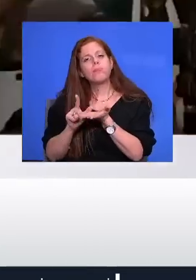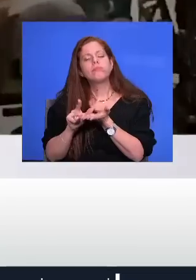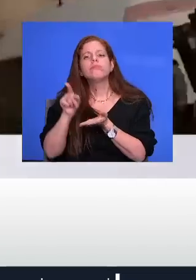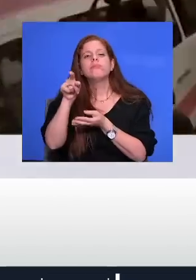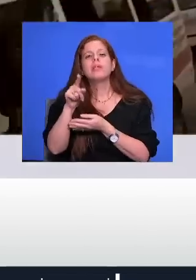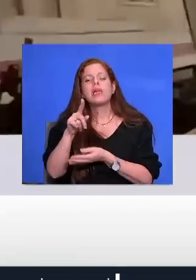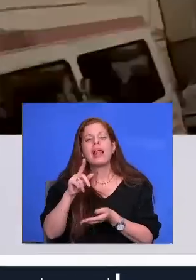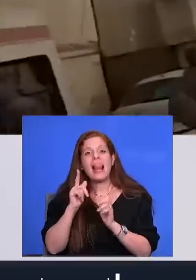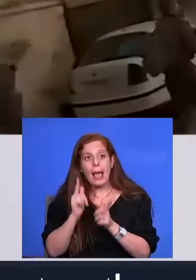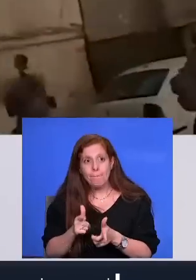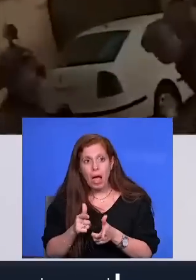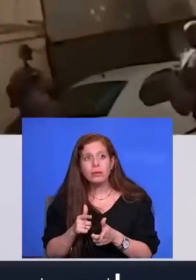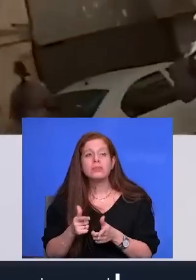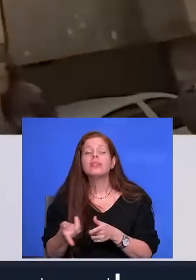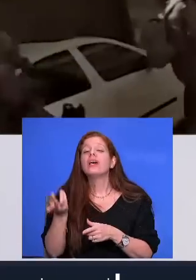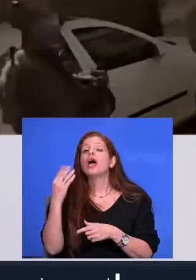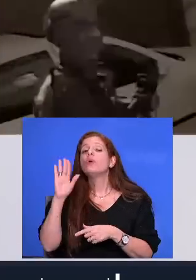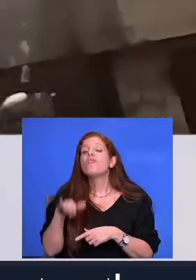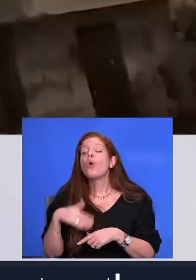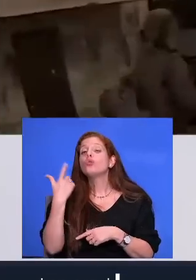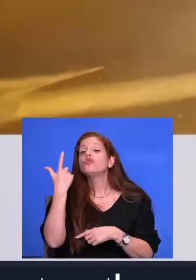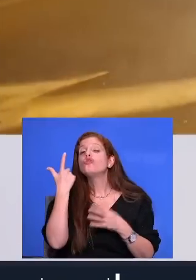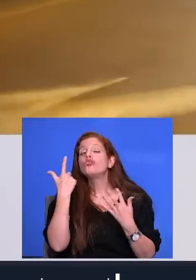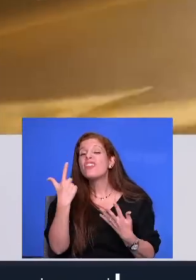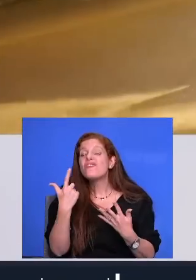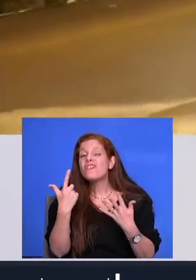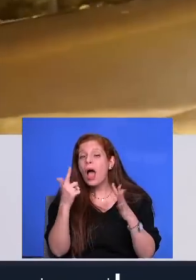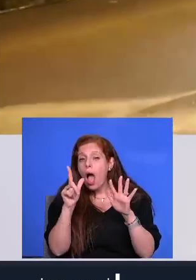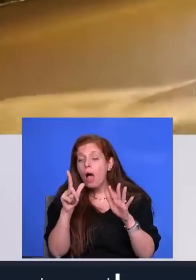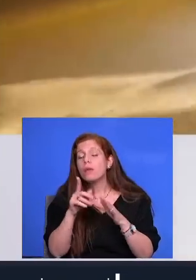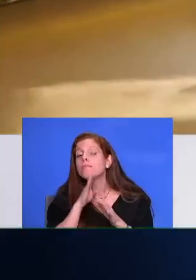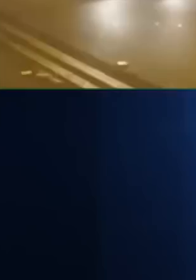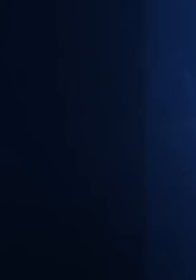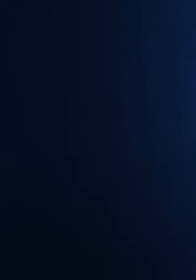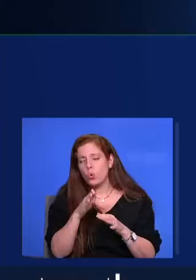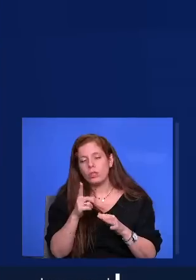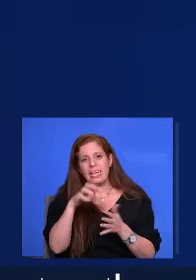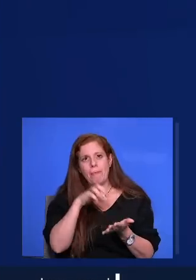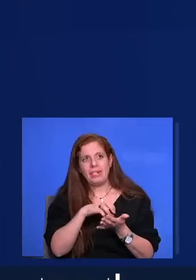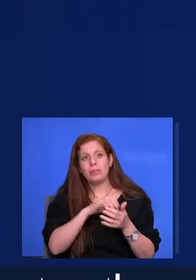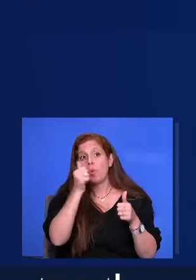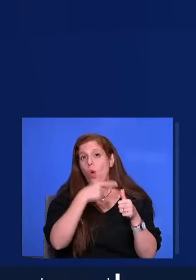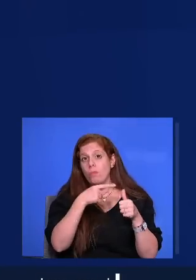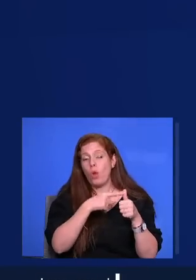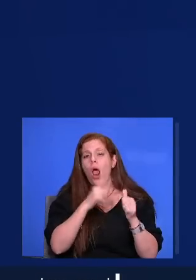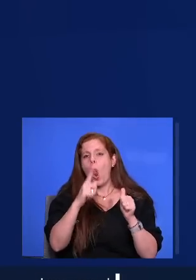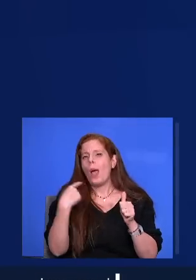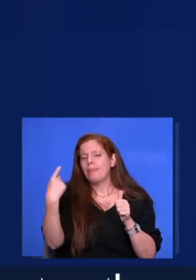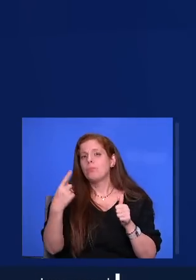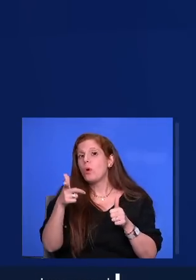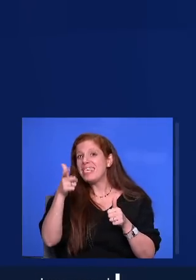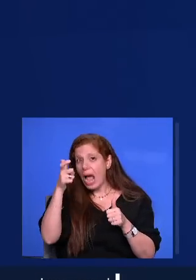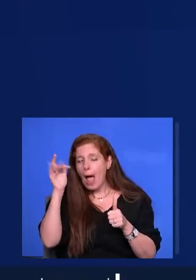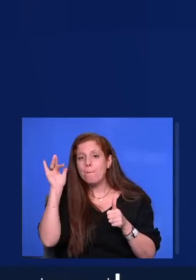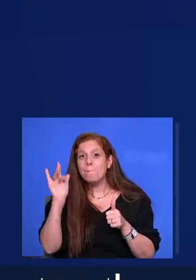פיקוד מרכז עלו לפחות 7 כשלים בתפקוד הפלוגה. הנה המרכזיים. קודם כל, הלוחם עצמו ירה בניגוד להוראות